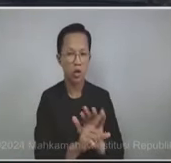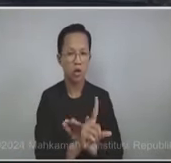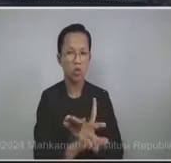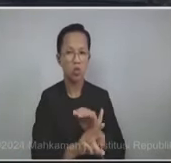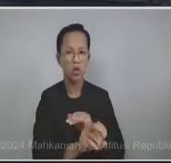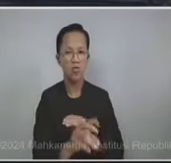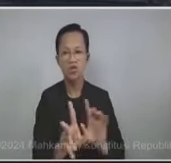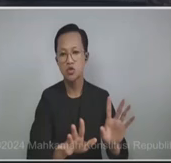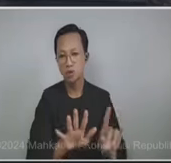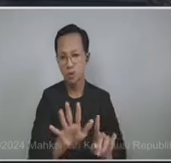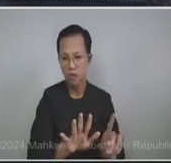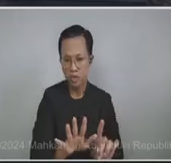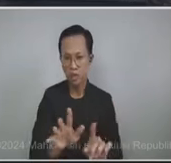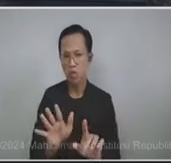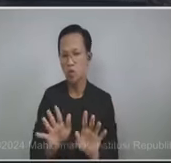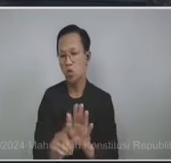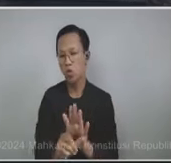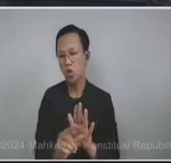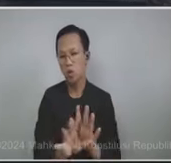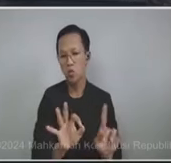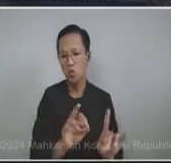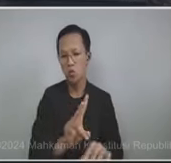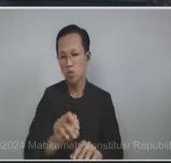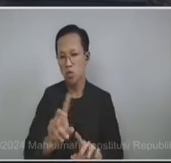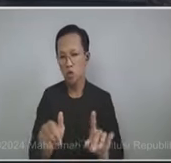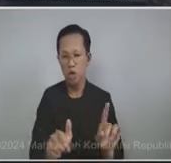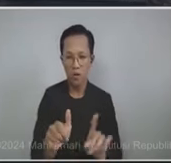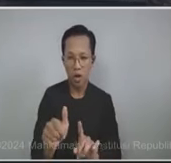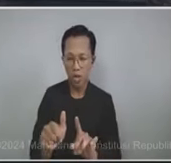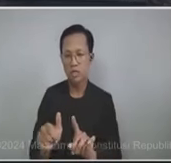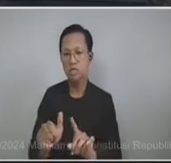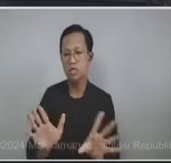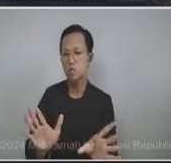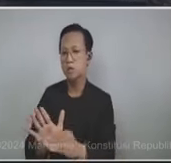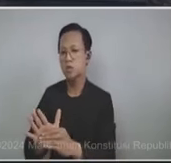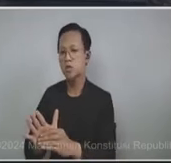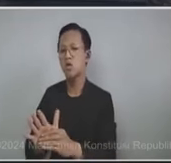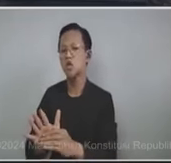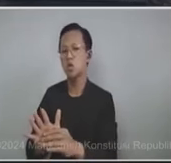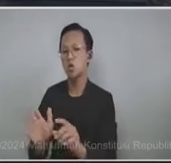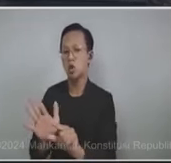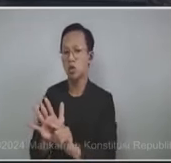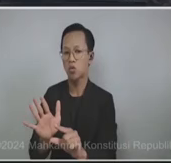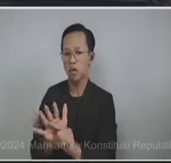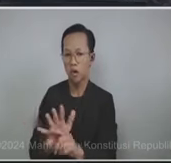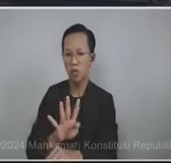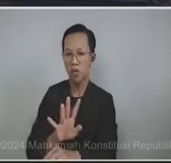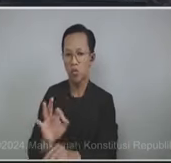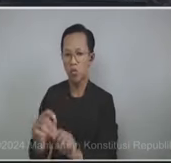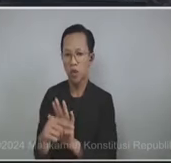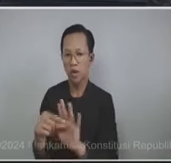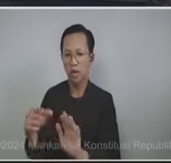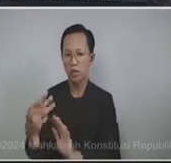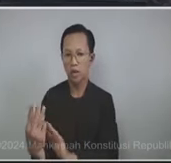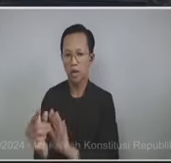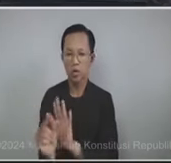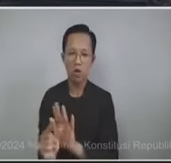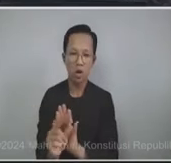hingga undang-undang 10 2016 dengan menuangkannya dalam batang tubuh undang-undang inkasu dalam pasal 40 ayat 3 und-undang 10